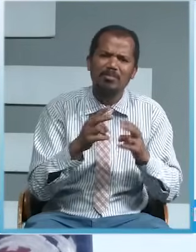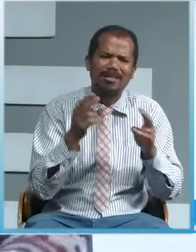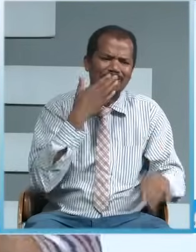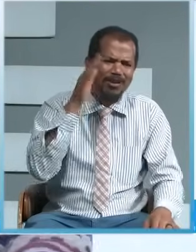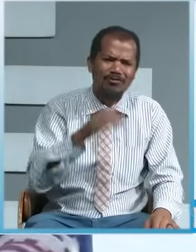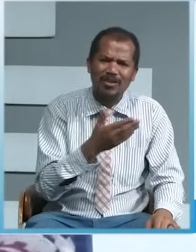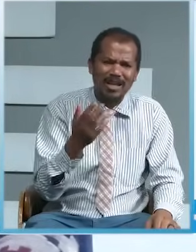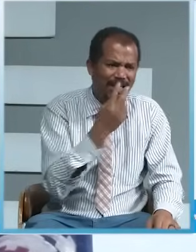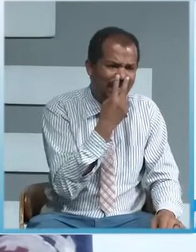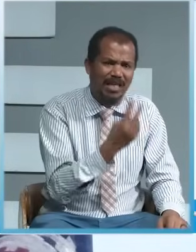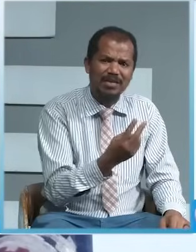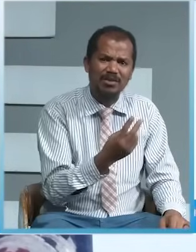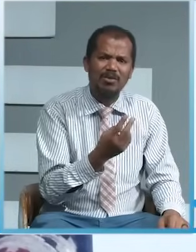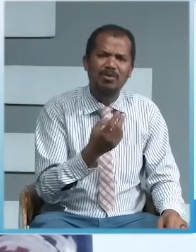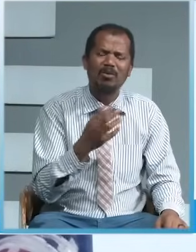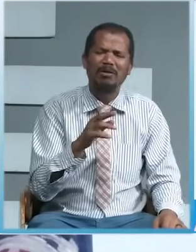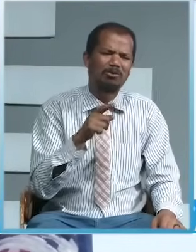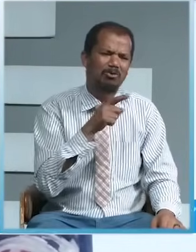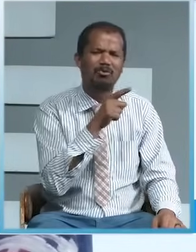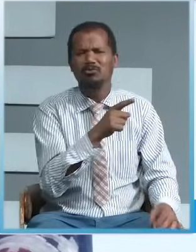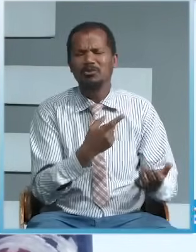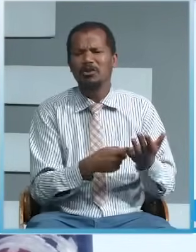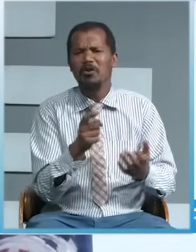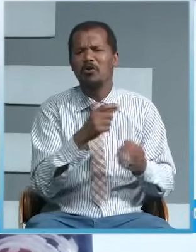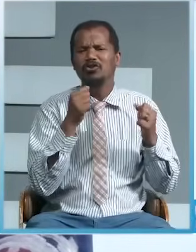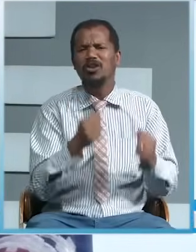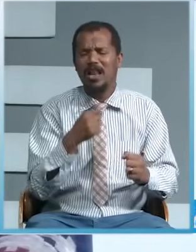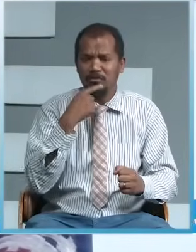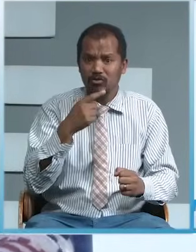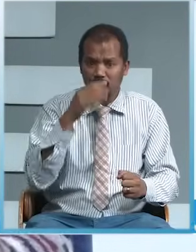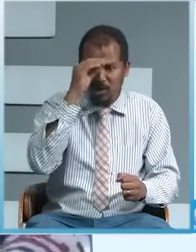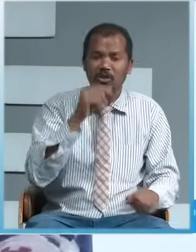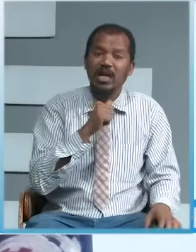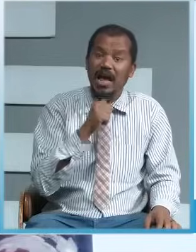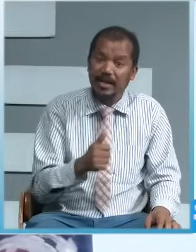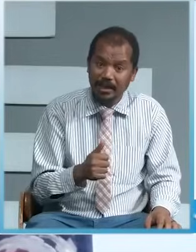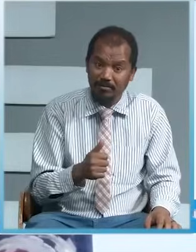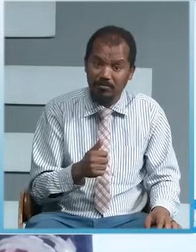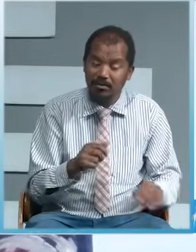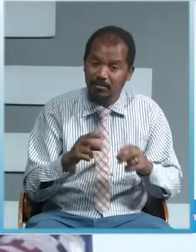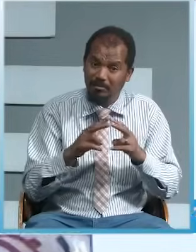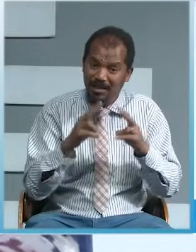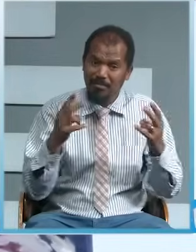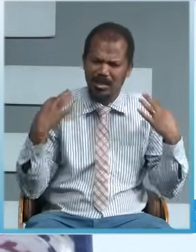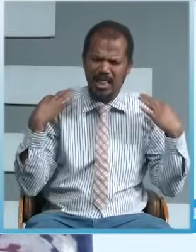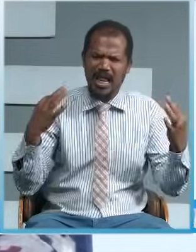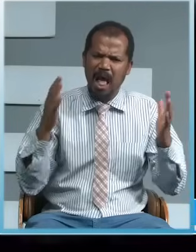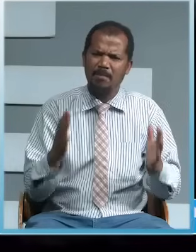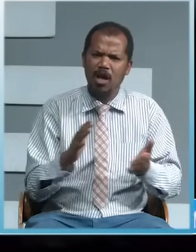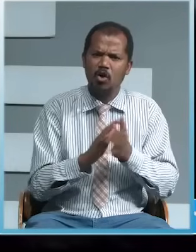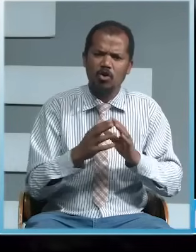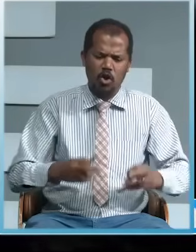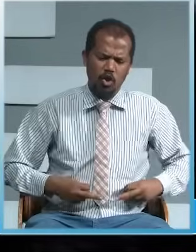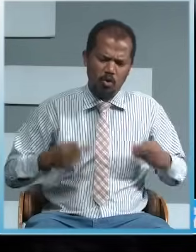ويبت عمد فونغر يا يشباتشو او يسوكو بك اي اندي اللي هوني چلال متيو اينا تمساو بچايد اللي مبنگرش لاي بتام تينا ما